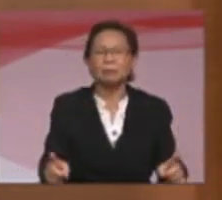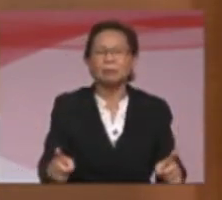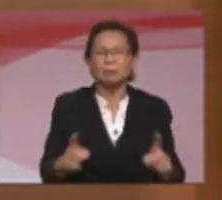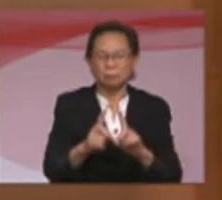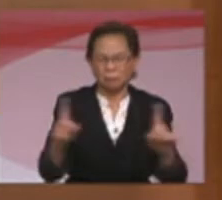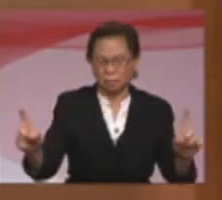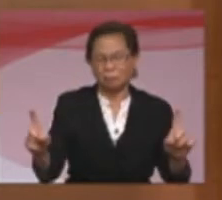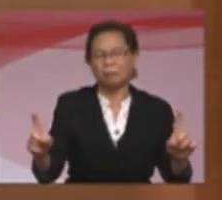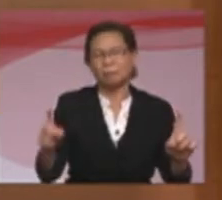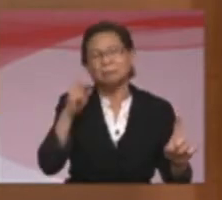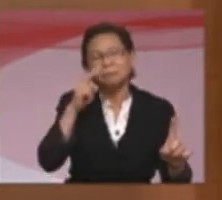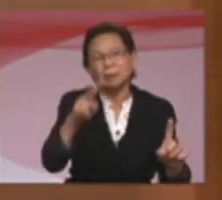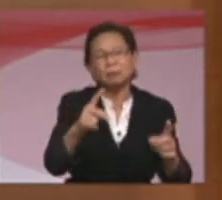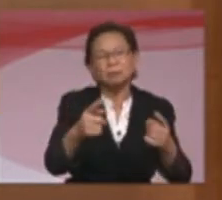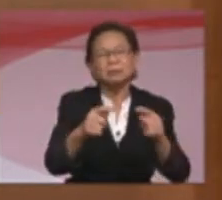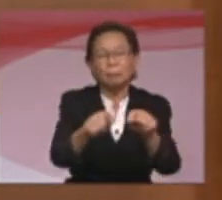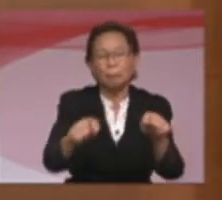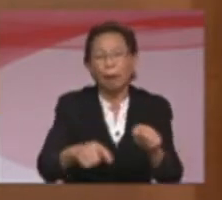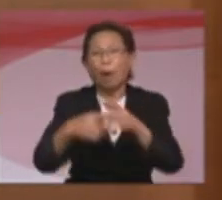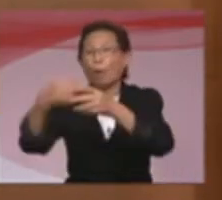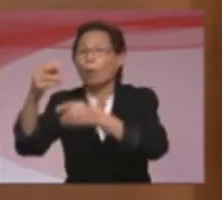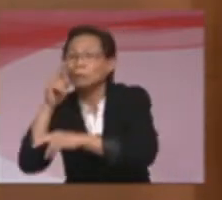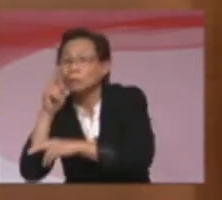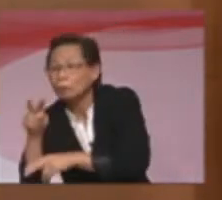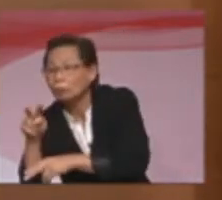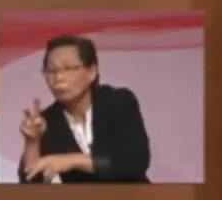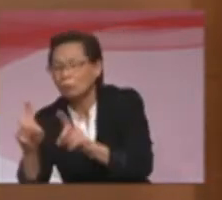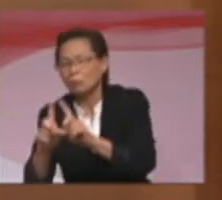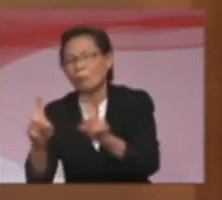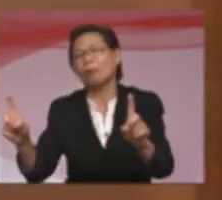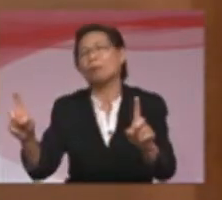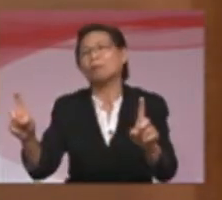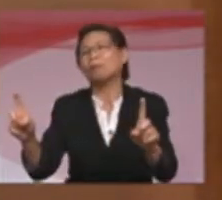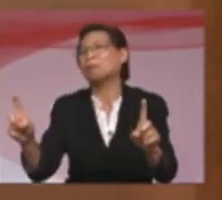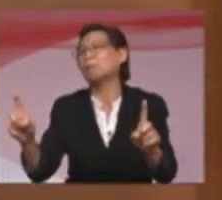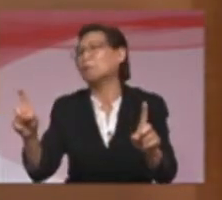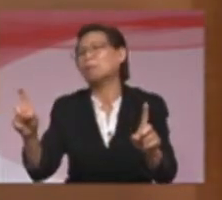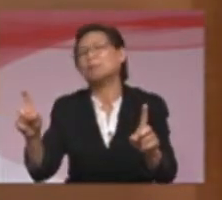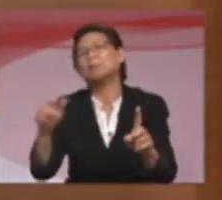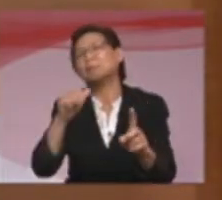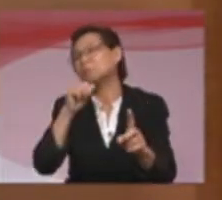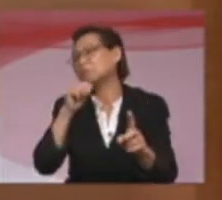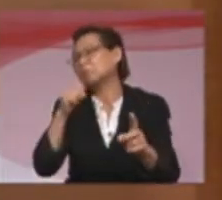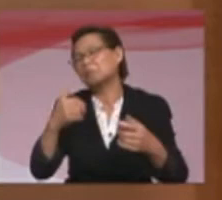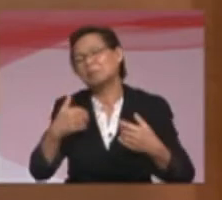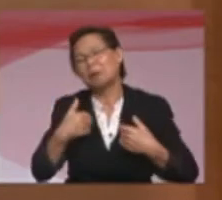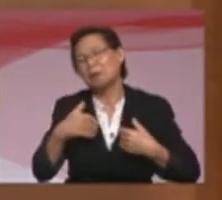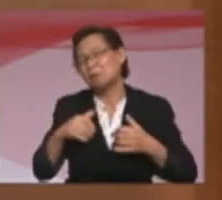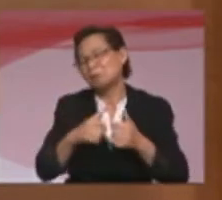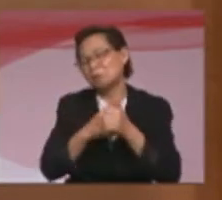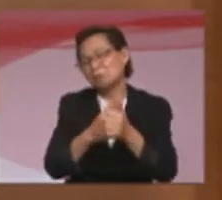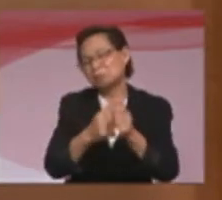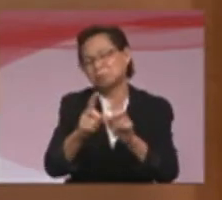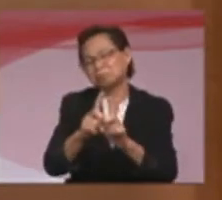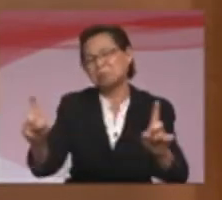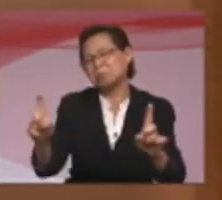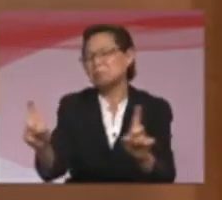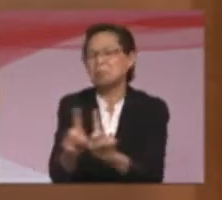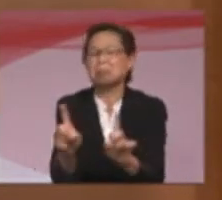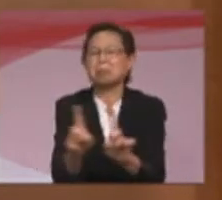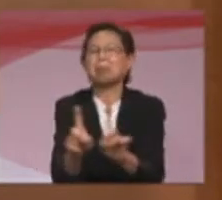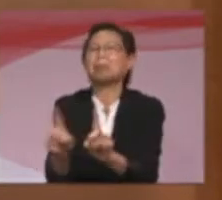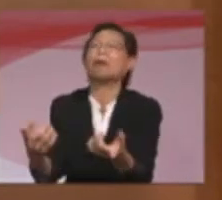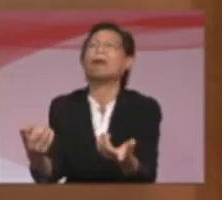kebanyakannya kalau kita lihat di tempat-tempat awam, penjarakan sosial sudah lagi tidak dilaksanakan. Jadi